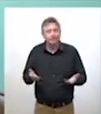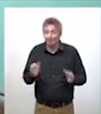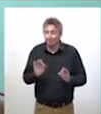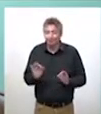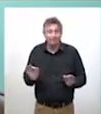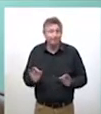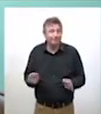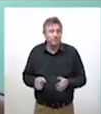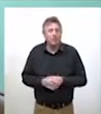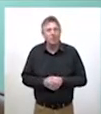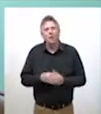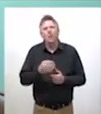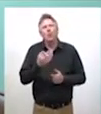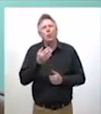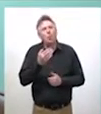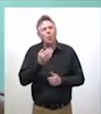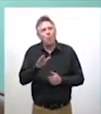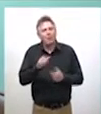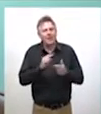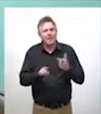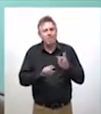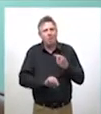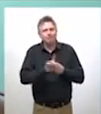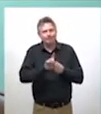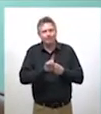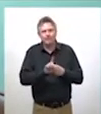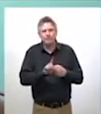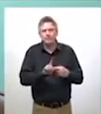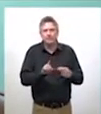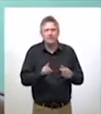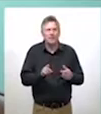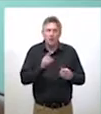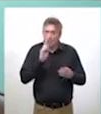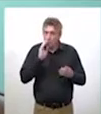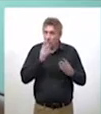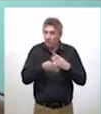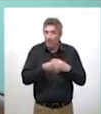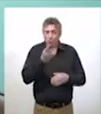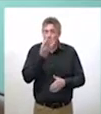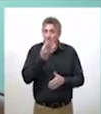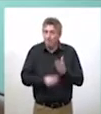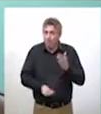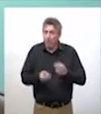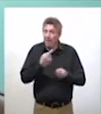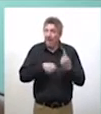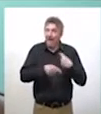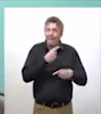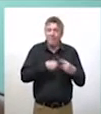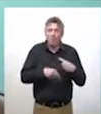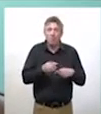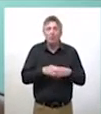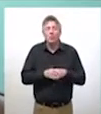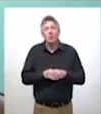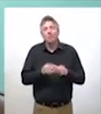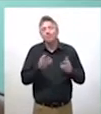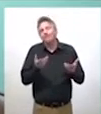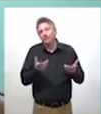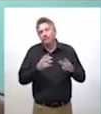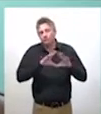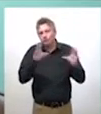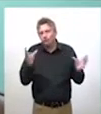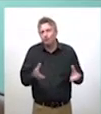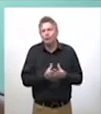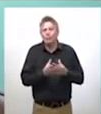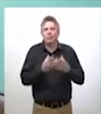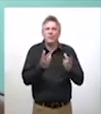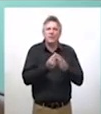même que sans doute le défaut, grand défaut de transparence qu'il y a eu à l'époque explique en partie